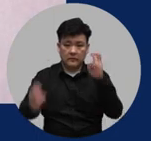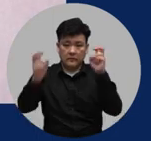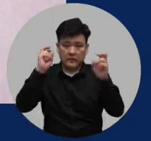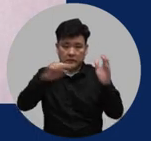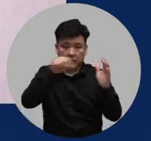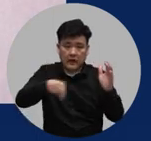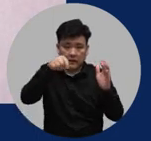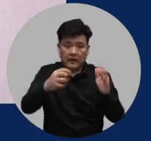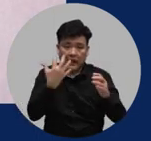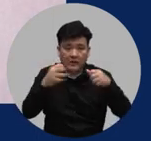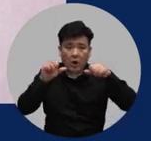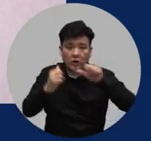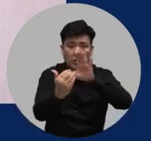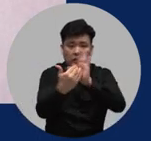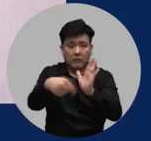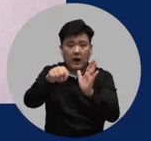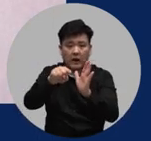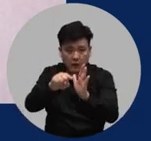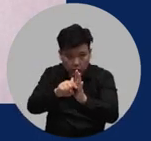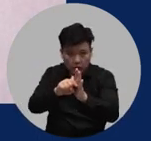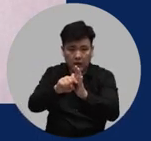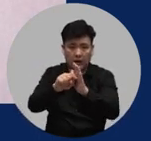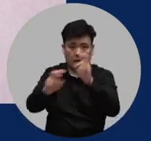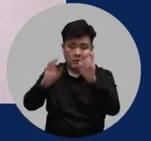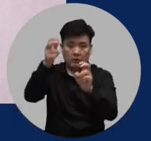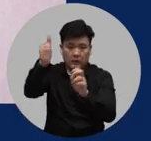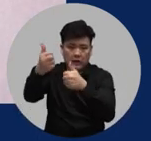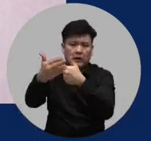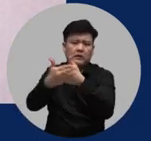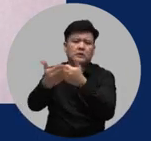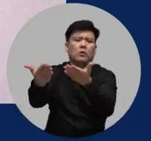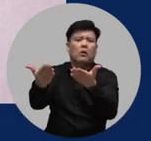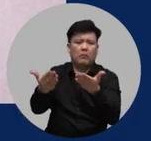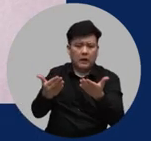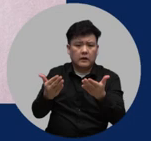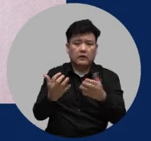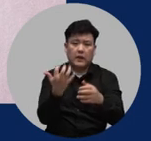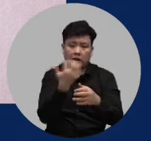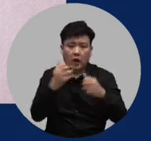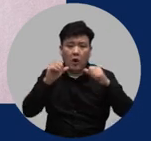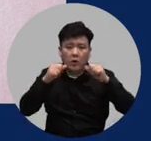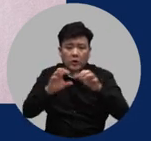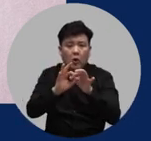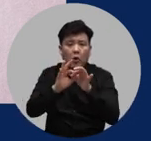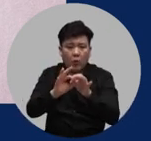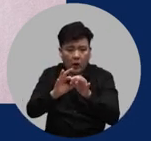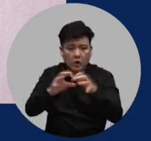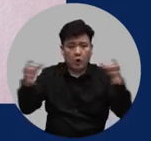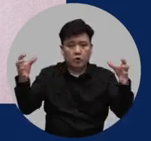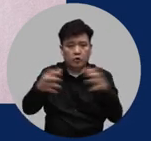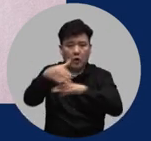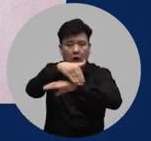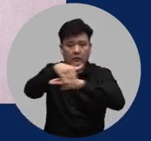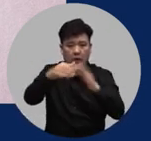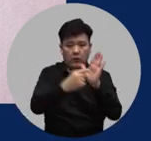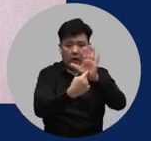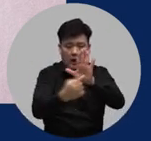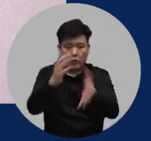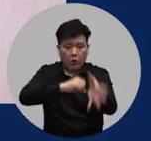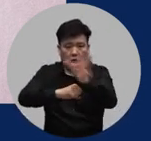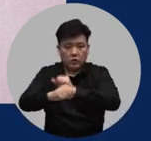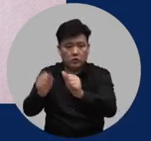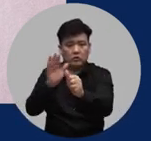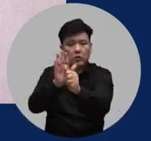직장 내 성희롱을 예방하기 위해 기관장의 지원을 받도록 합니다. 성희롱 관련 종합계획을 공표하고